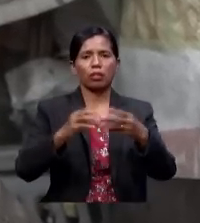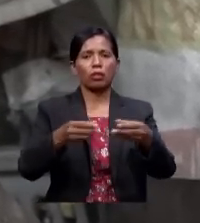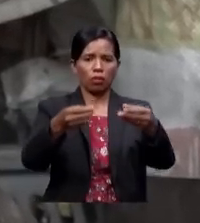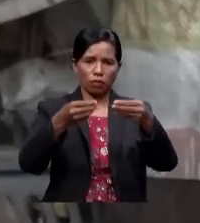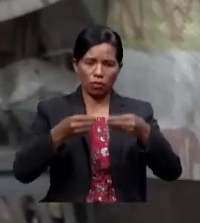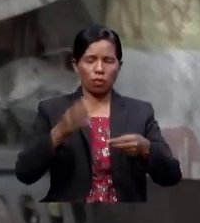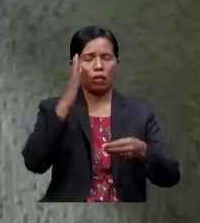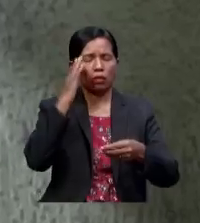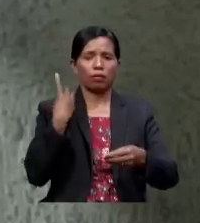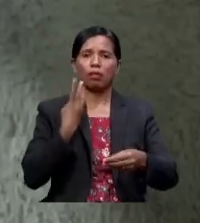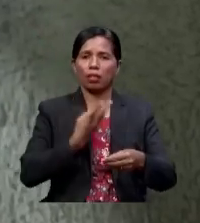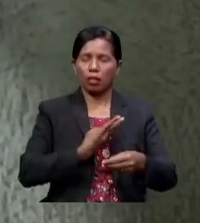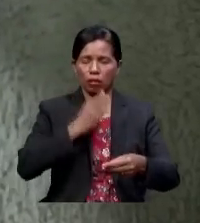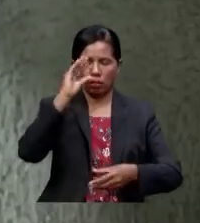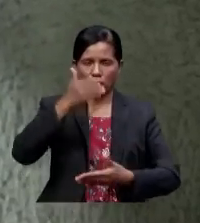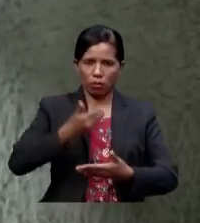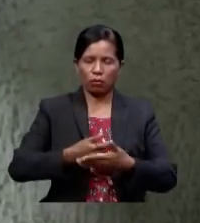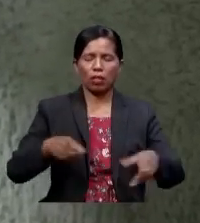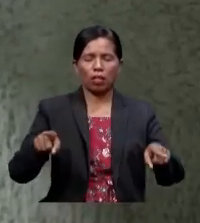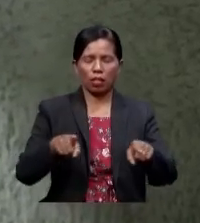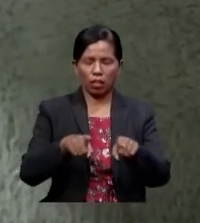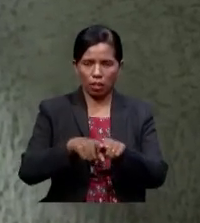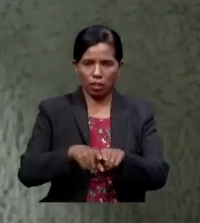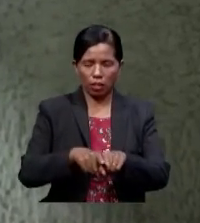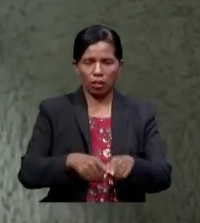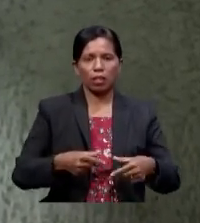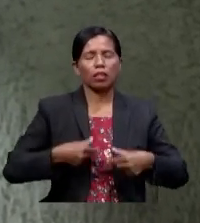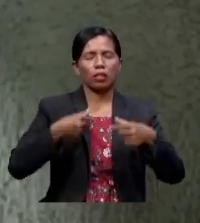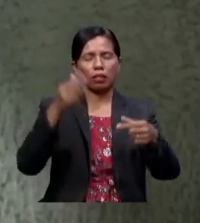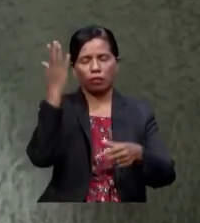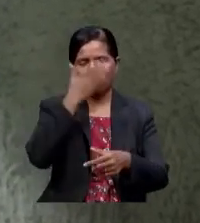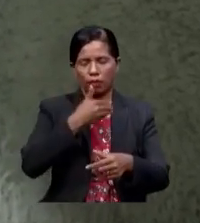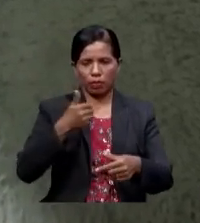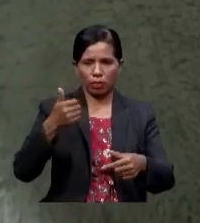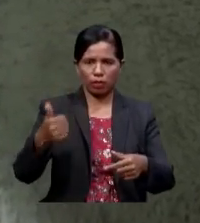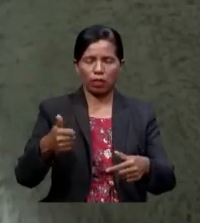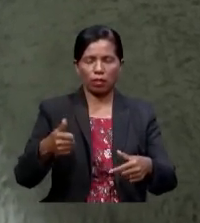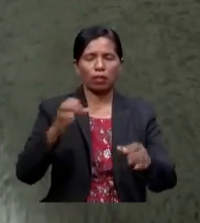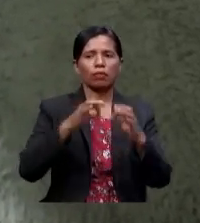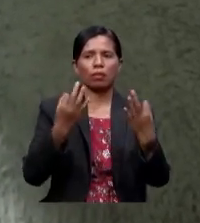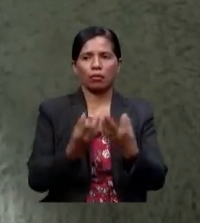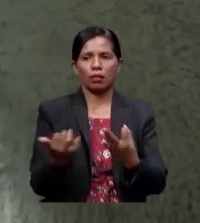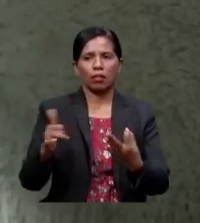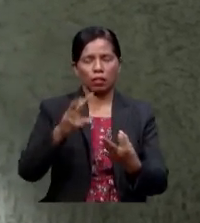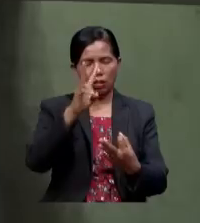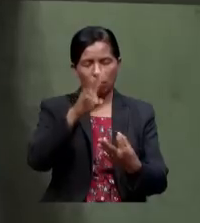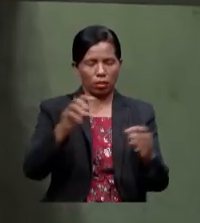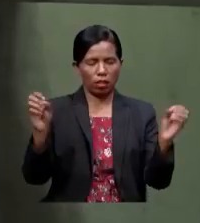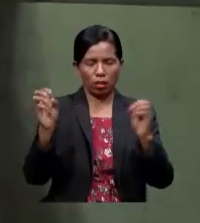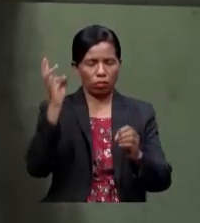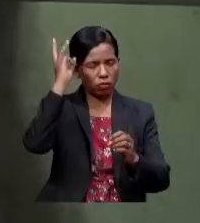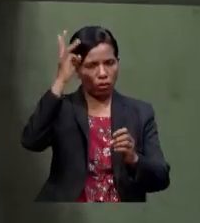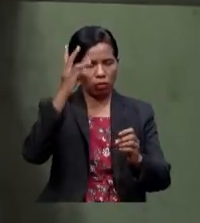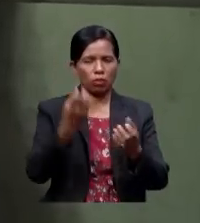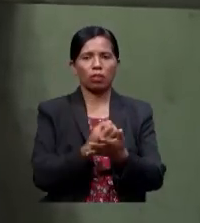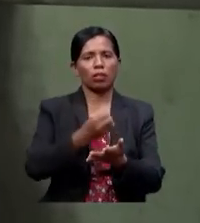ita katak oang nudar presente murak ia familia ida. Sirana in rua la preocupa hori kusoing mundu niang.